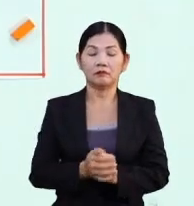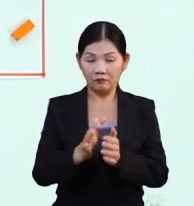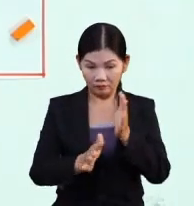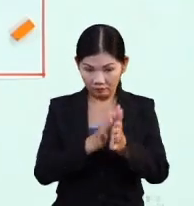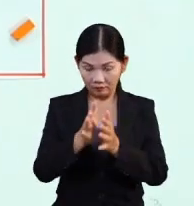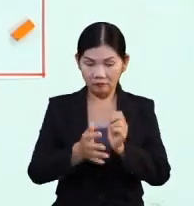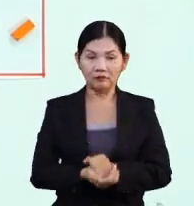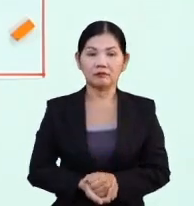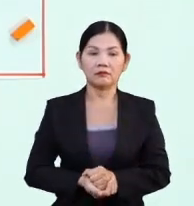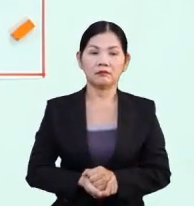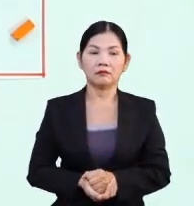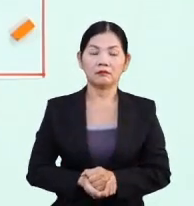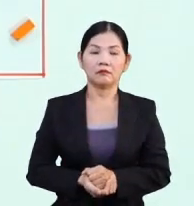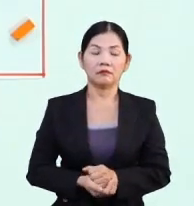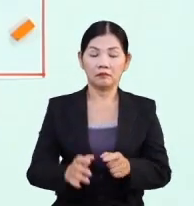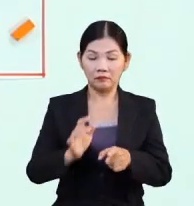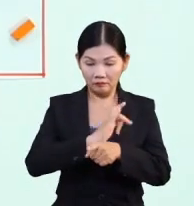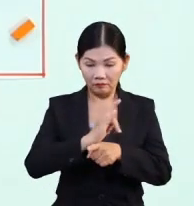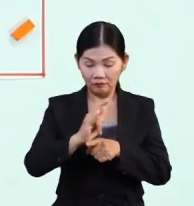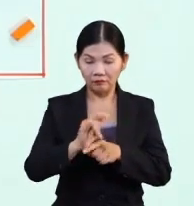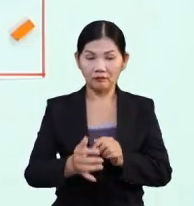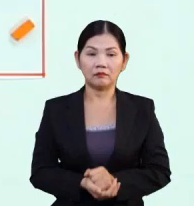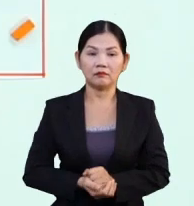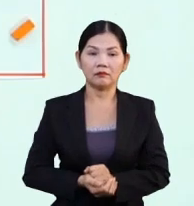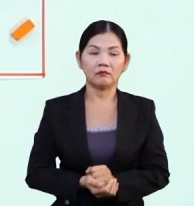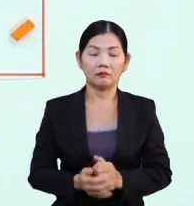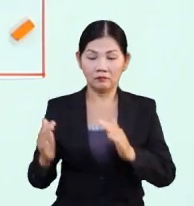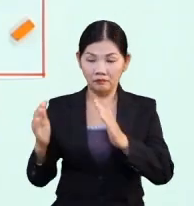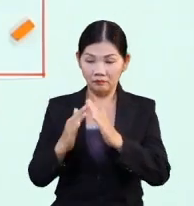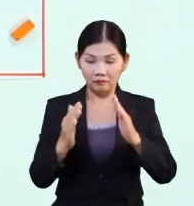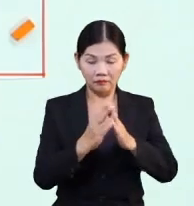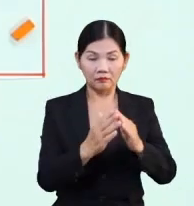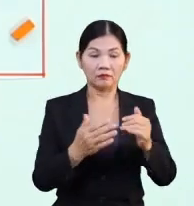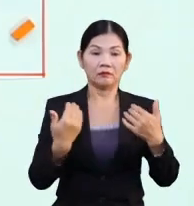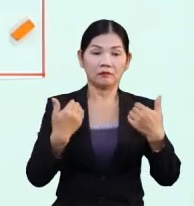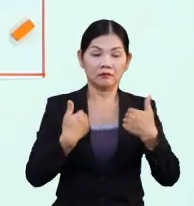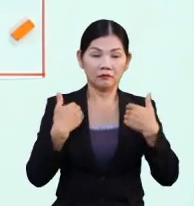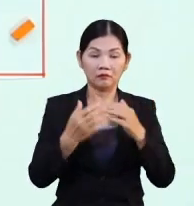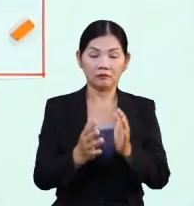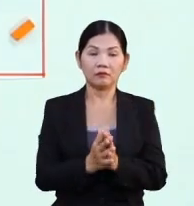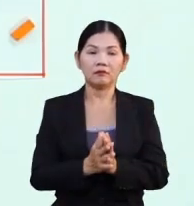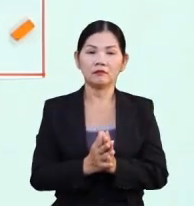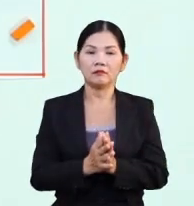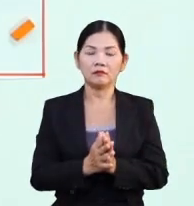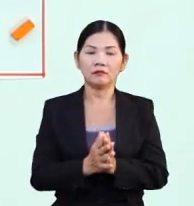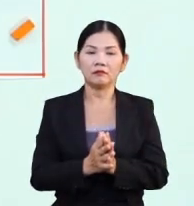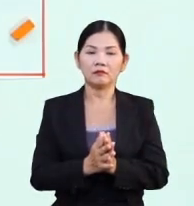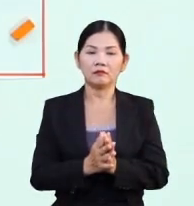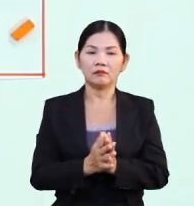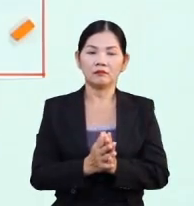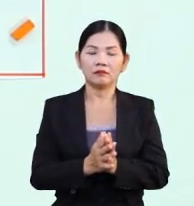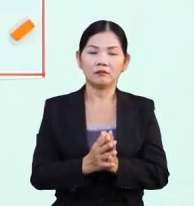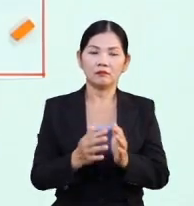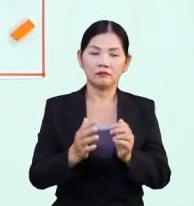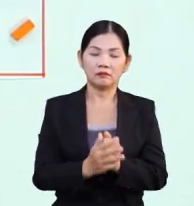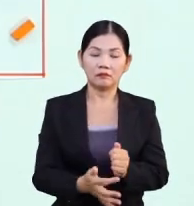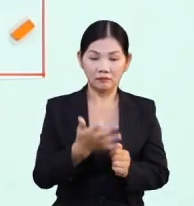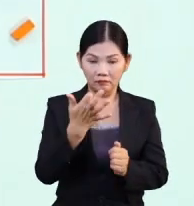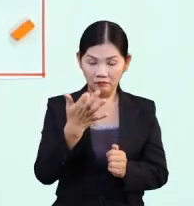ងទៀតតោះចំណោតនៅភូមិ1មានខ្នងផ្ទះចំនួន